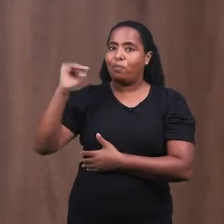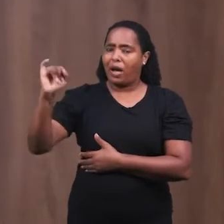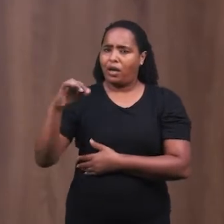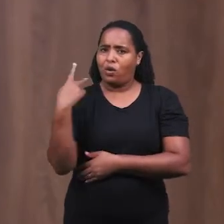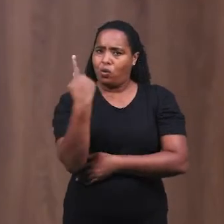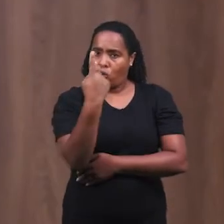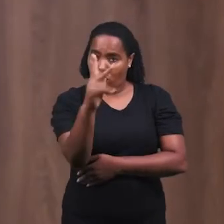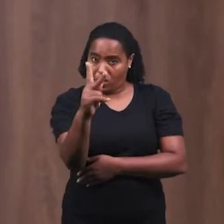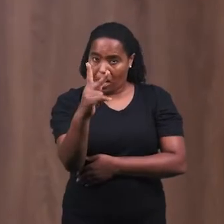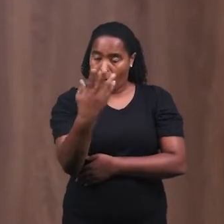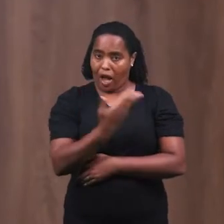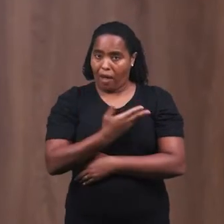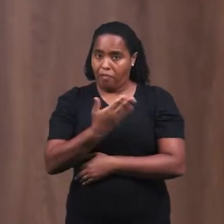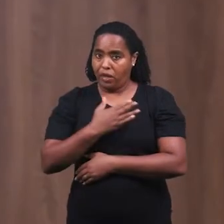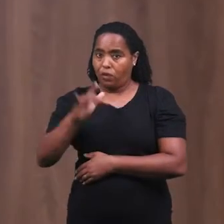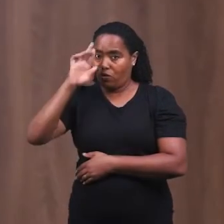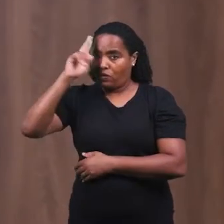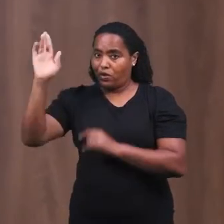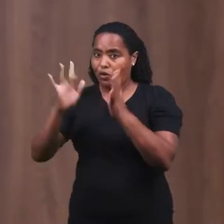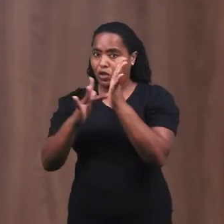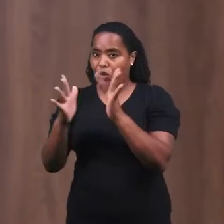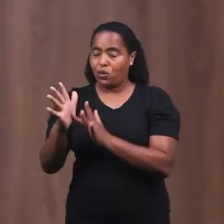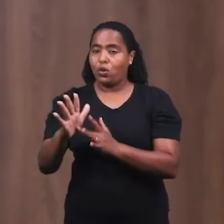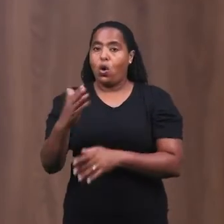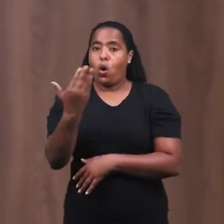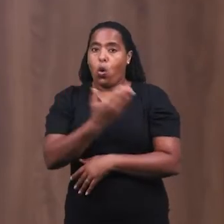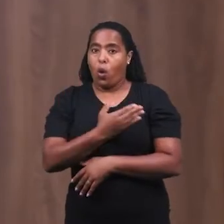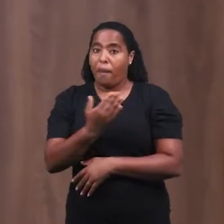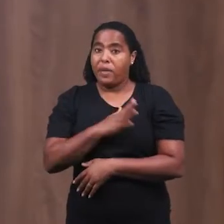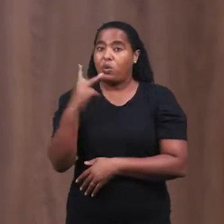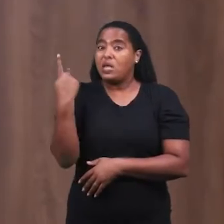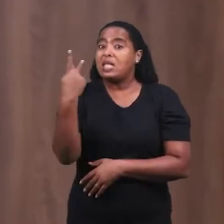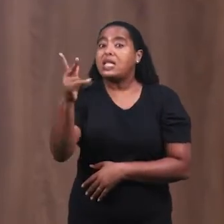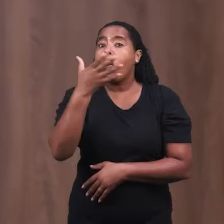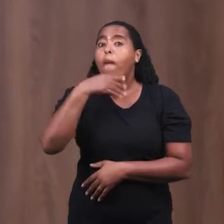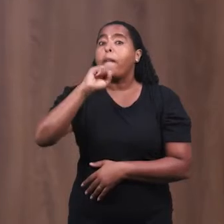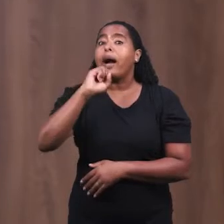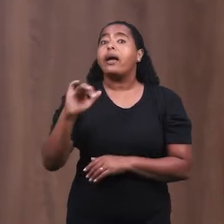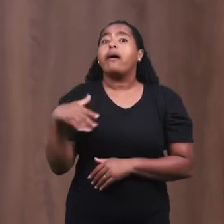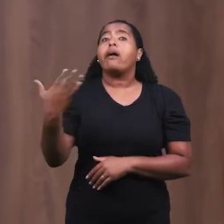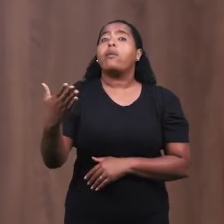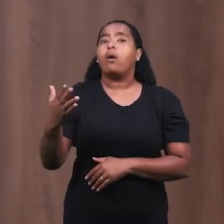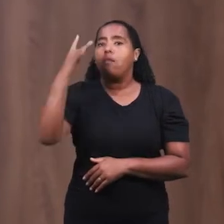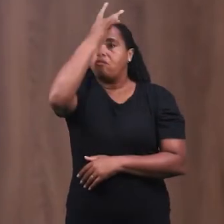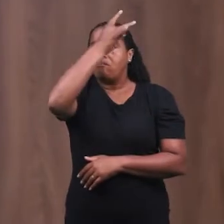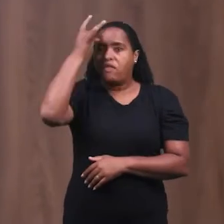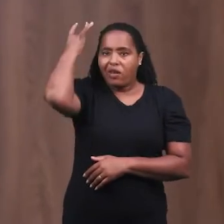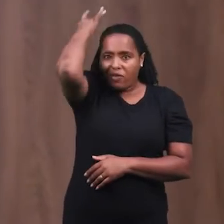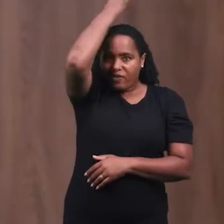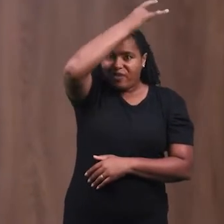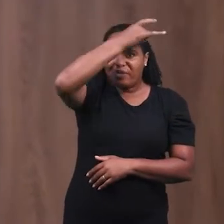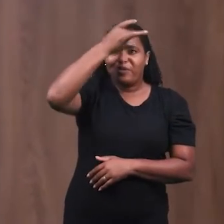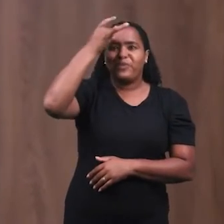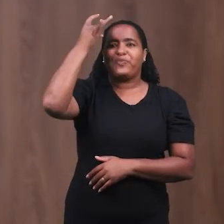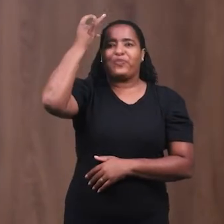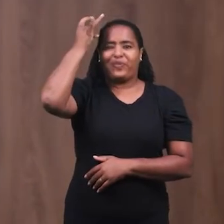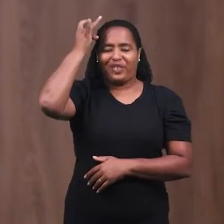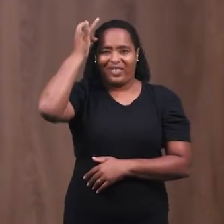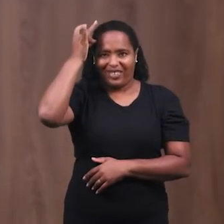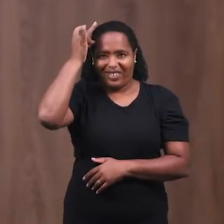Троицы. Отец – это Бог Отец, друг – это Господь Иисус, а друг Отца твоего – это Дух